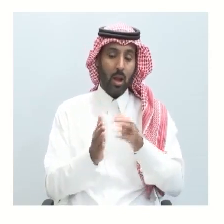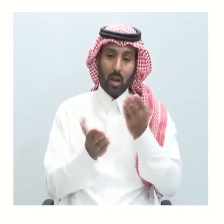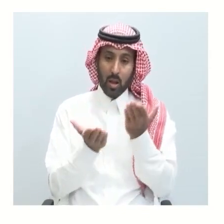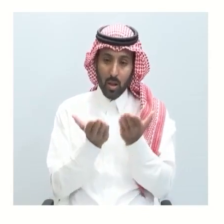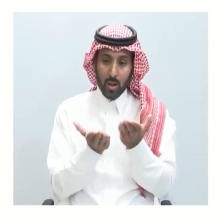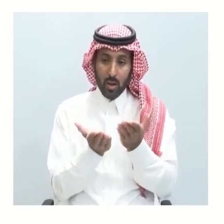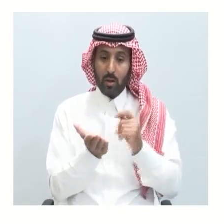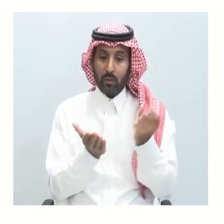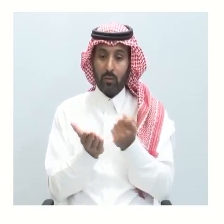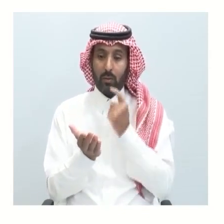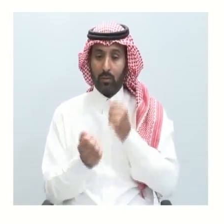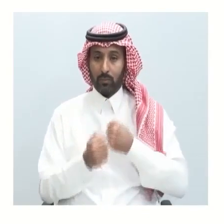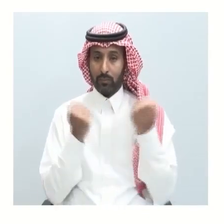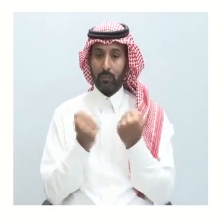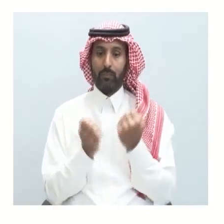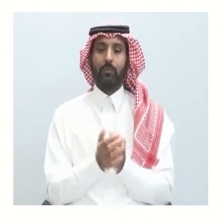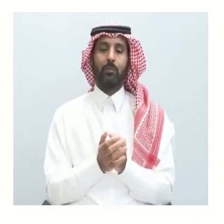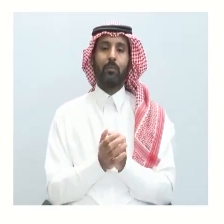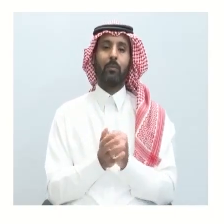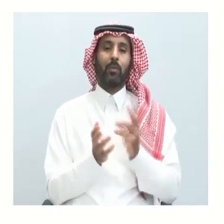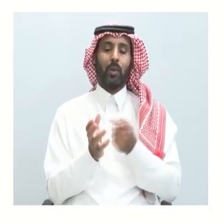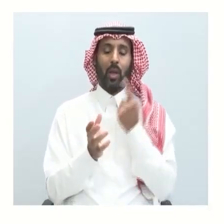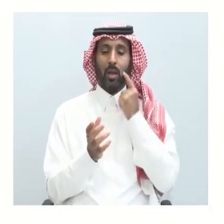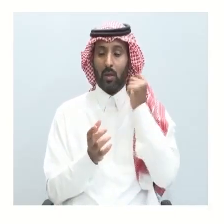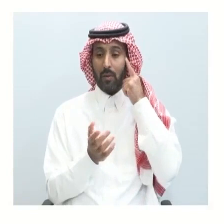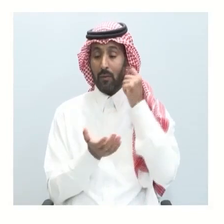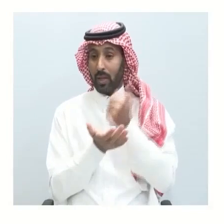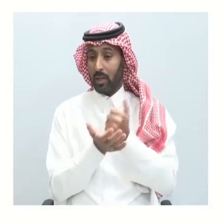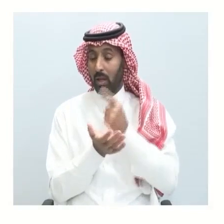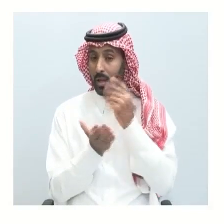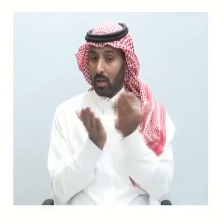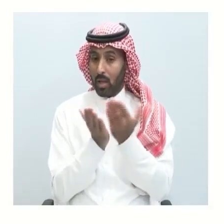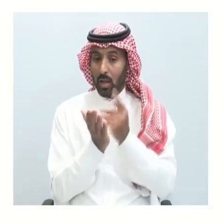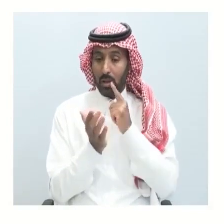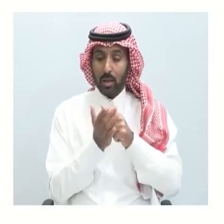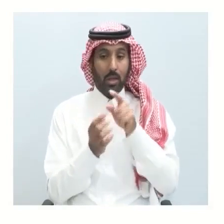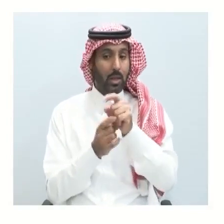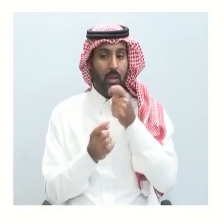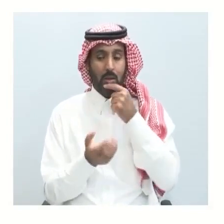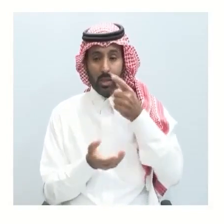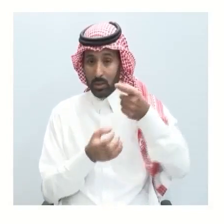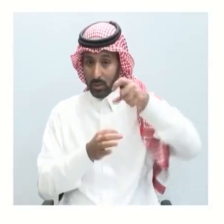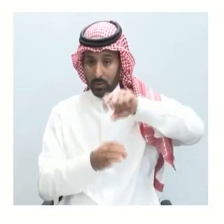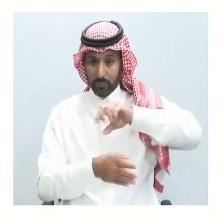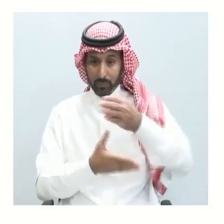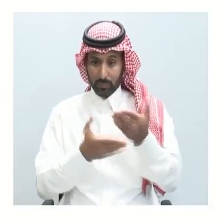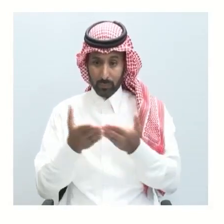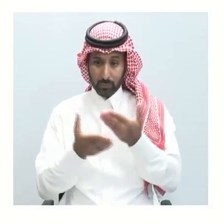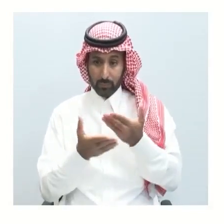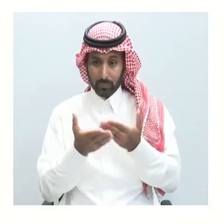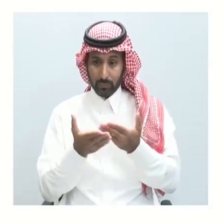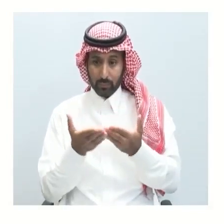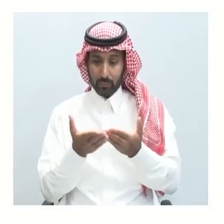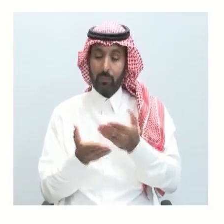حل مسائل تدريبية. الفكرة الرئيسة في هذا الدرس، يوصف الاتزان الكيميائي بتعبير ثابت